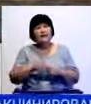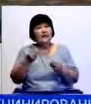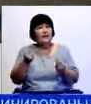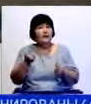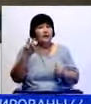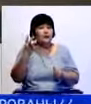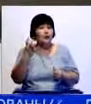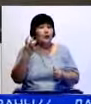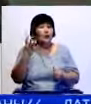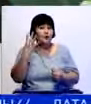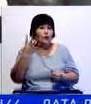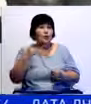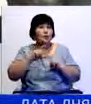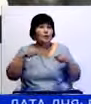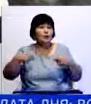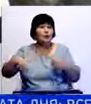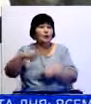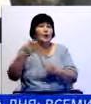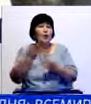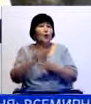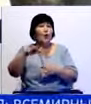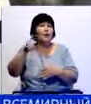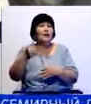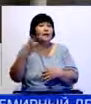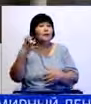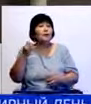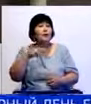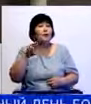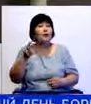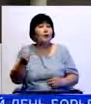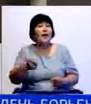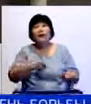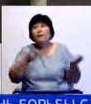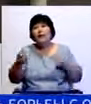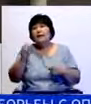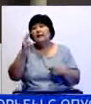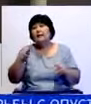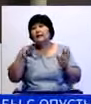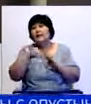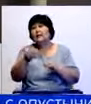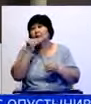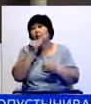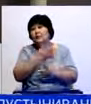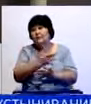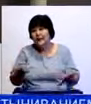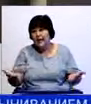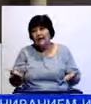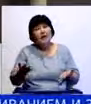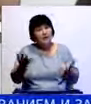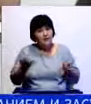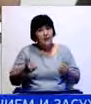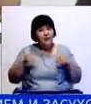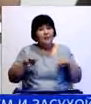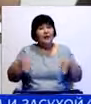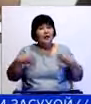средств четырем субъектам предпринимательства выдано льготных займов на 500 миллионов тенге для поставки социально значимых продуктов питания. Принимаемые